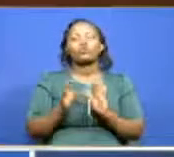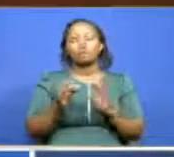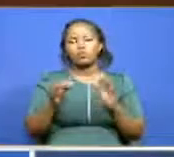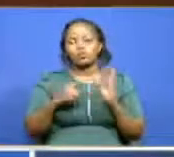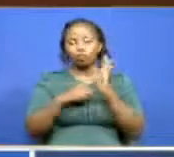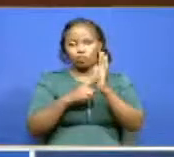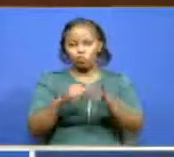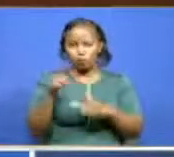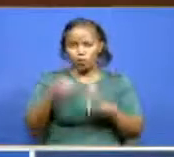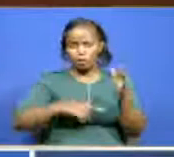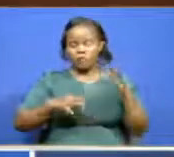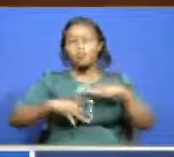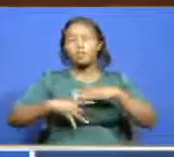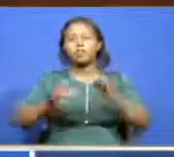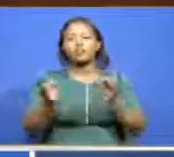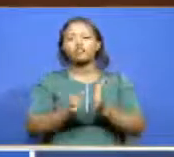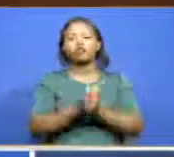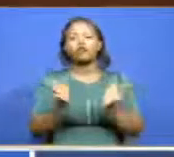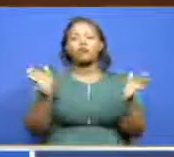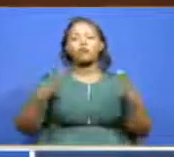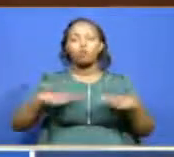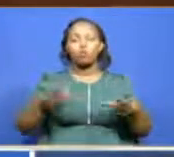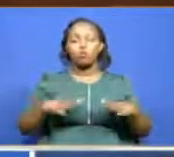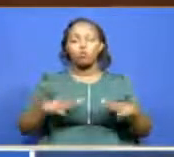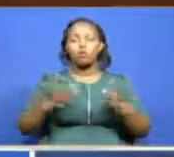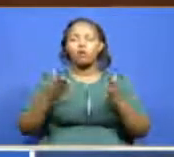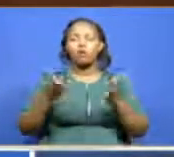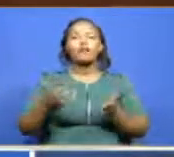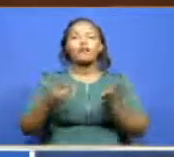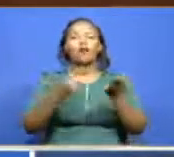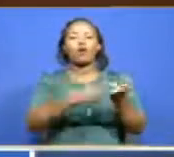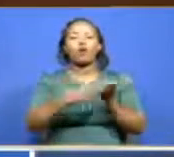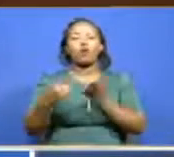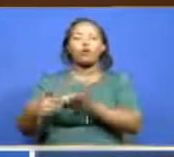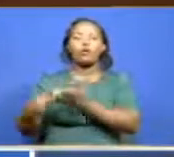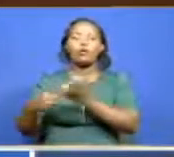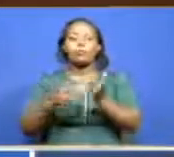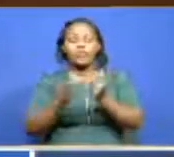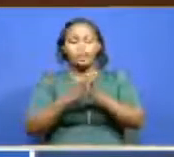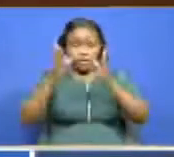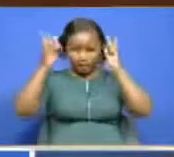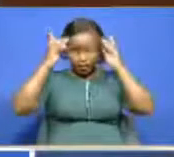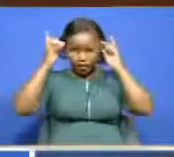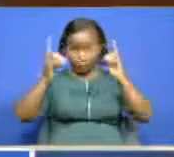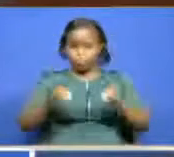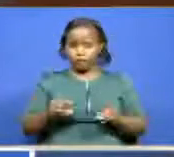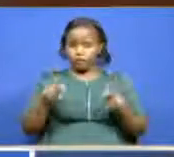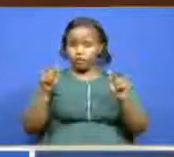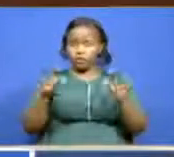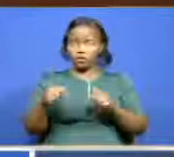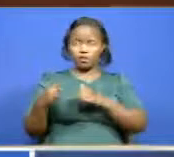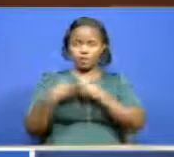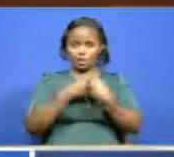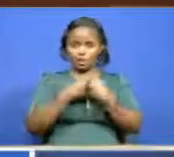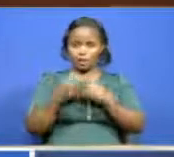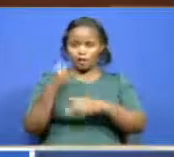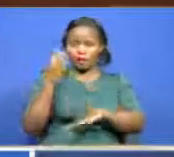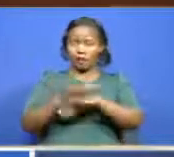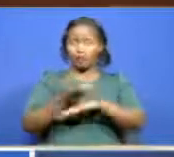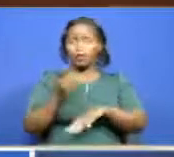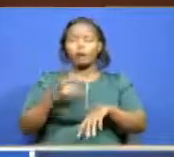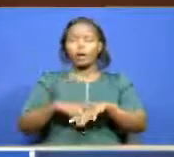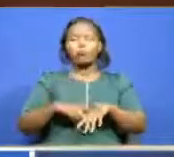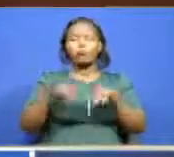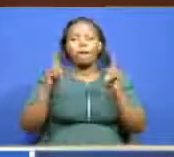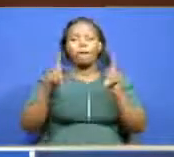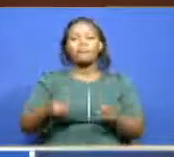And in this I read that the debates and decisions we make, especially during these challenging times, must be empathetic to the